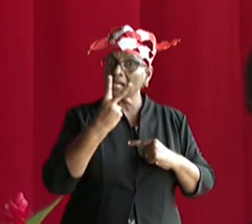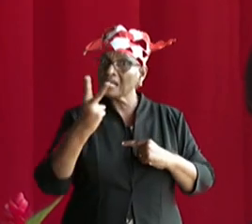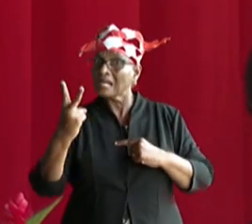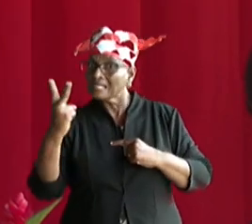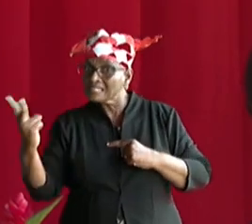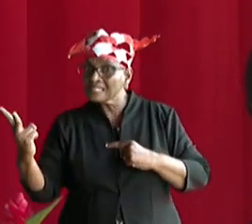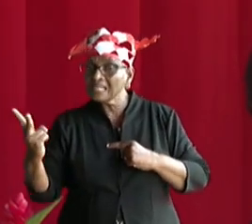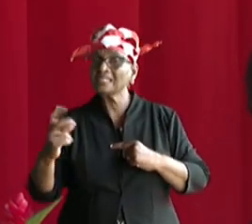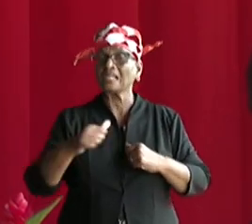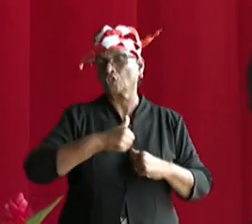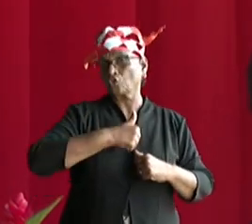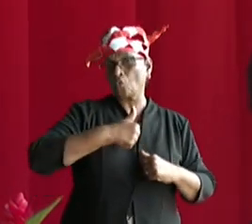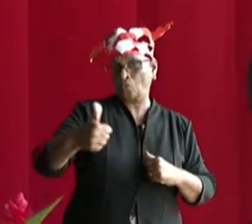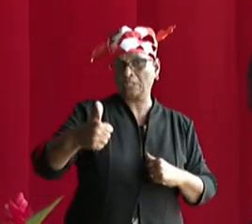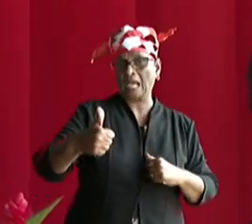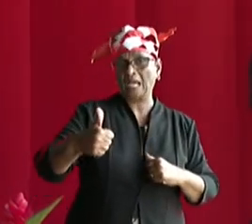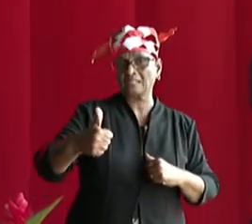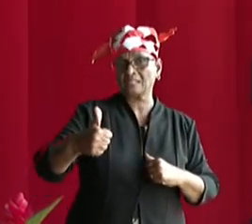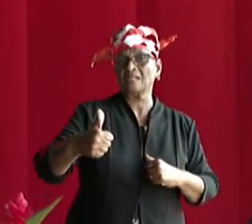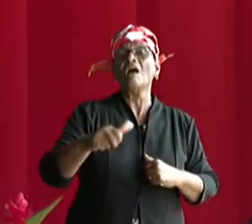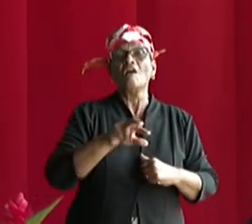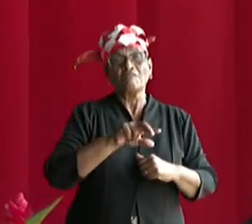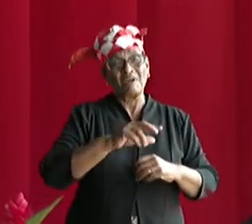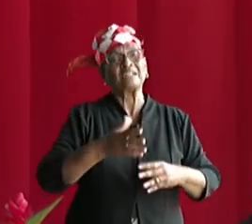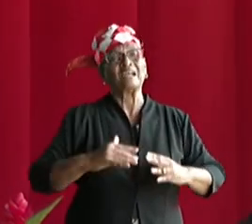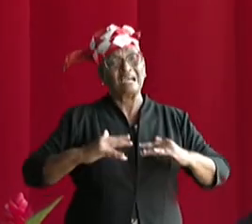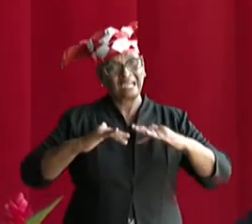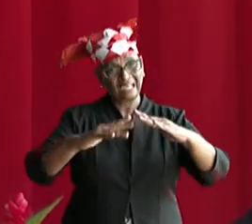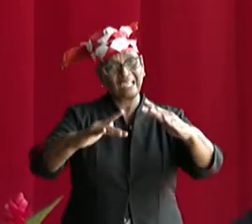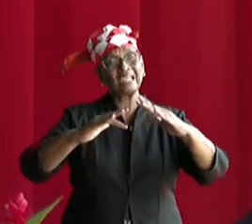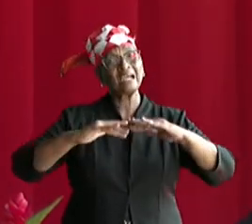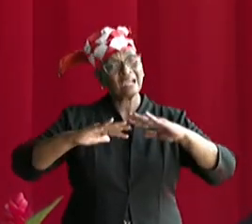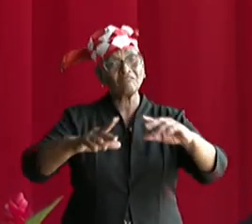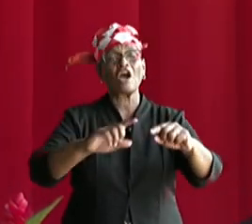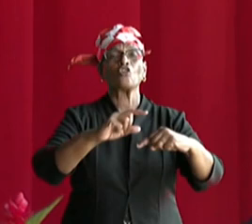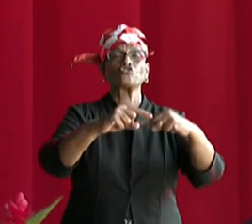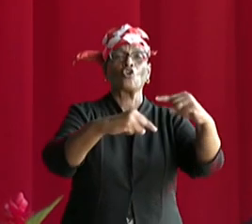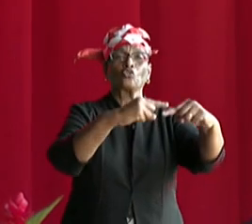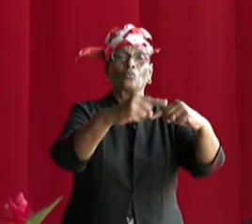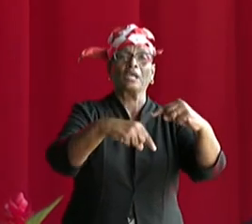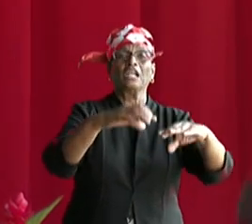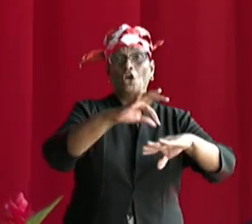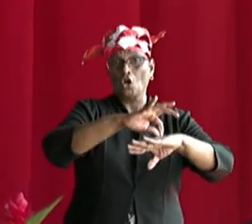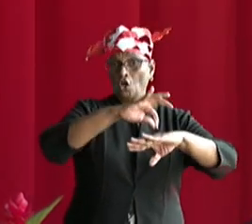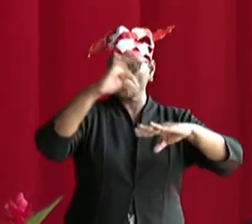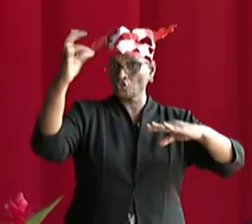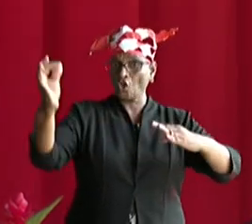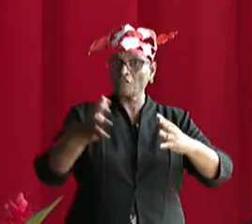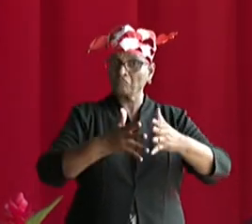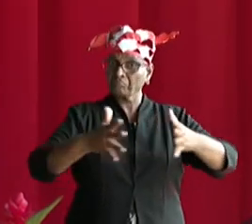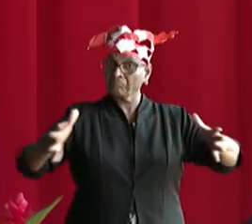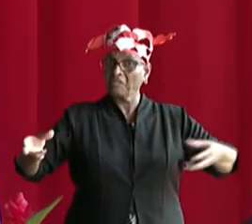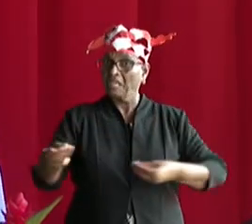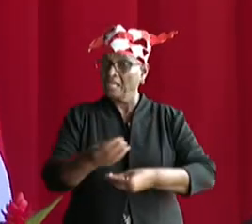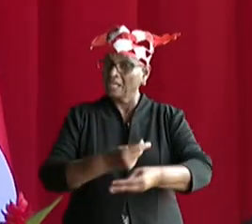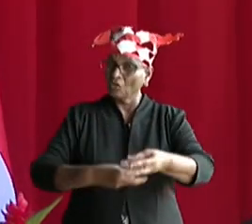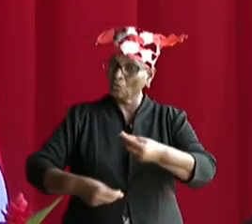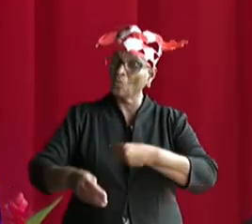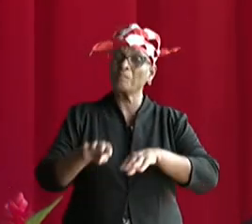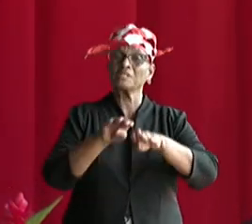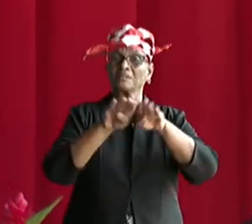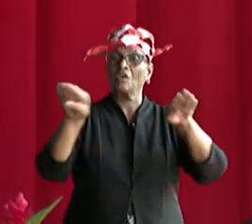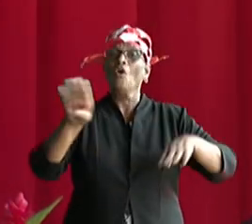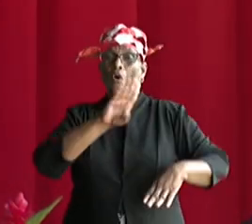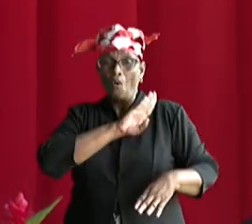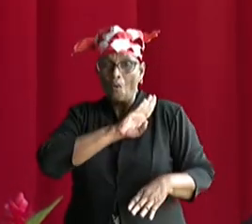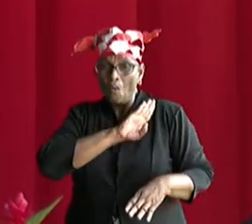meer op het gebied van regionalisering van onze ontwikkelingen, gezonde verbreding van onze economische basis, dus ook